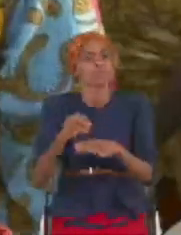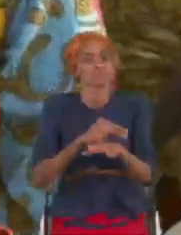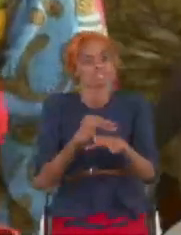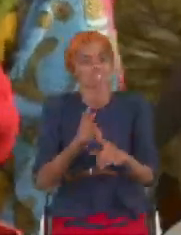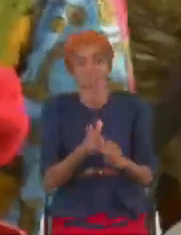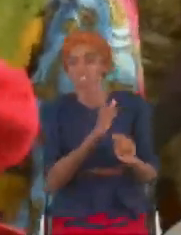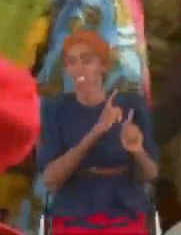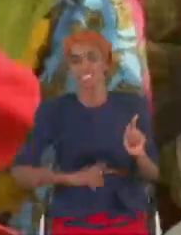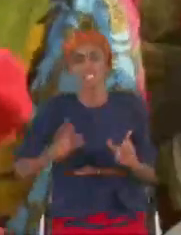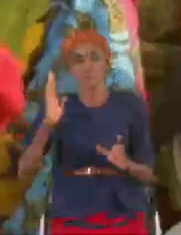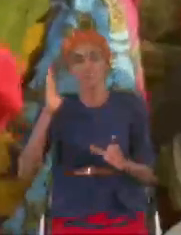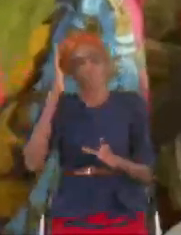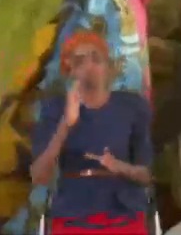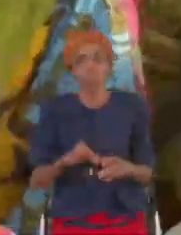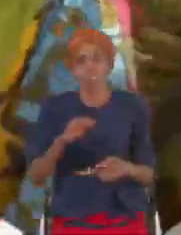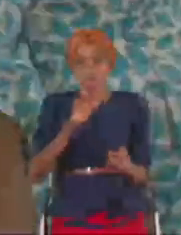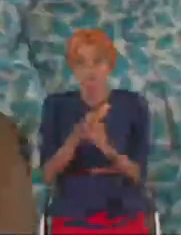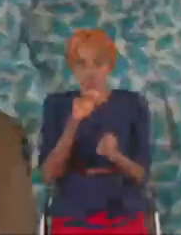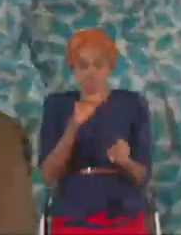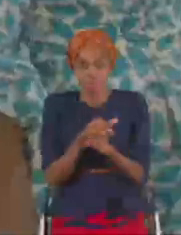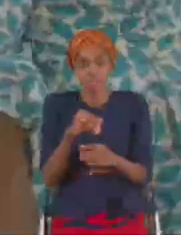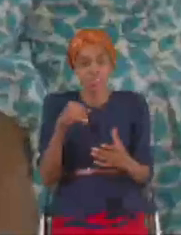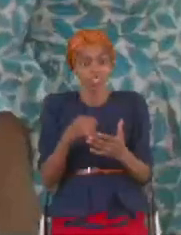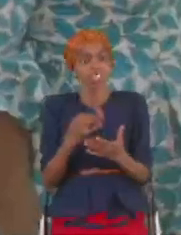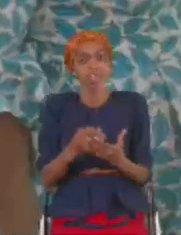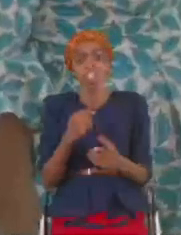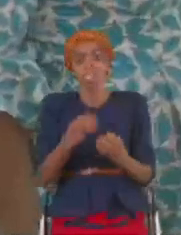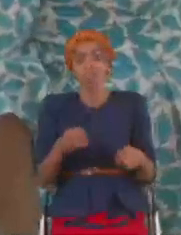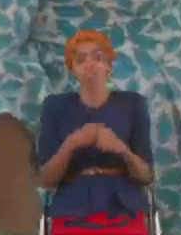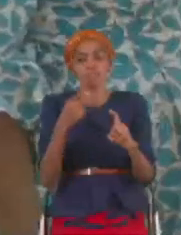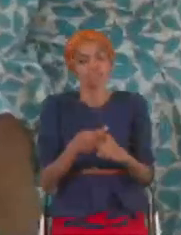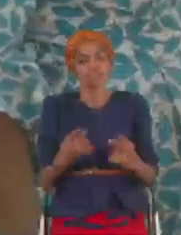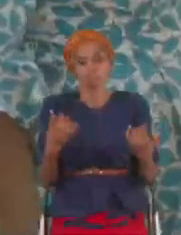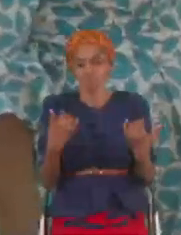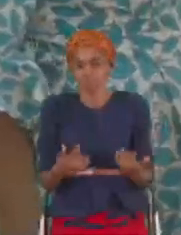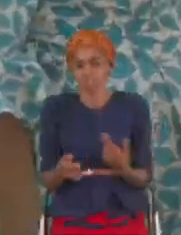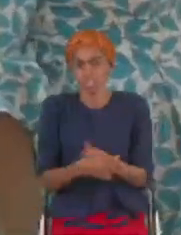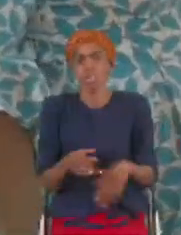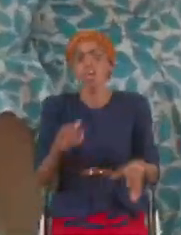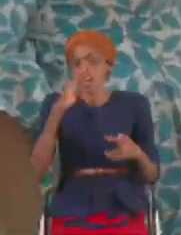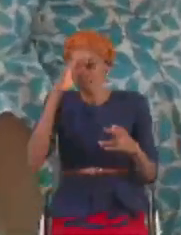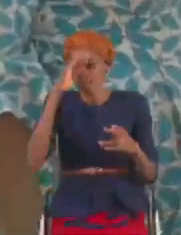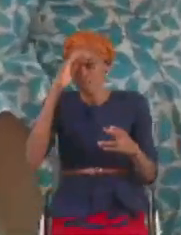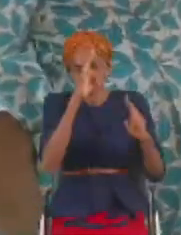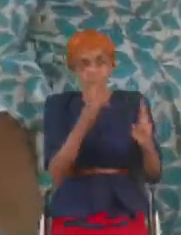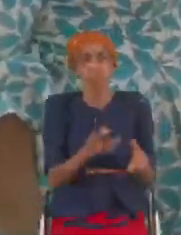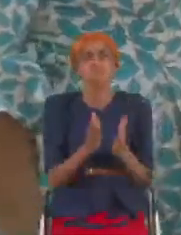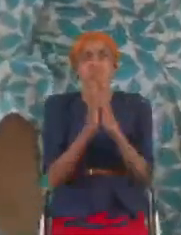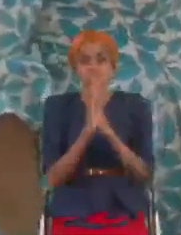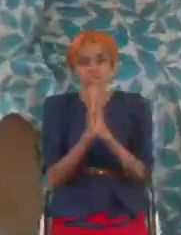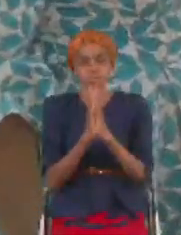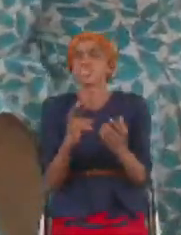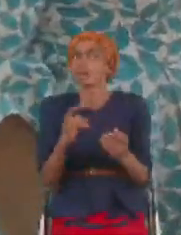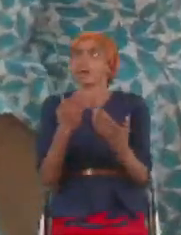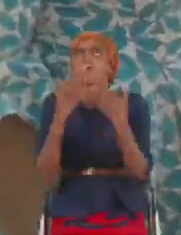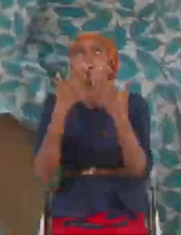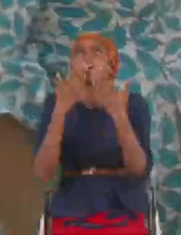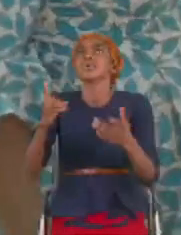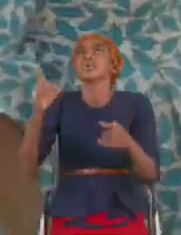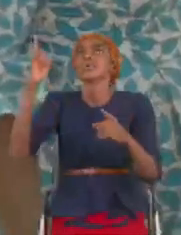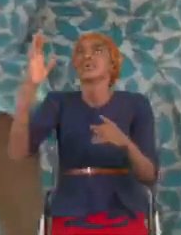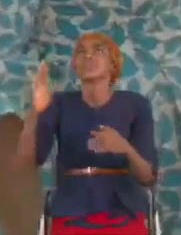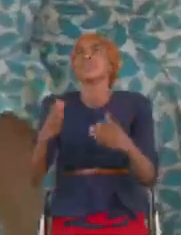dieu va l'accomplir même apathie de change ou up d'honneur par le seigneur seigneur merci seigneur